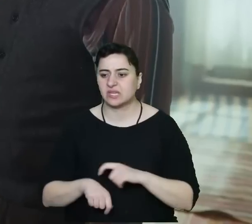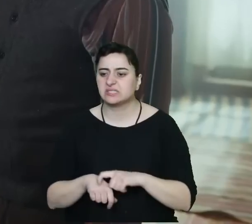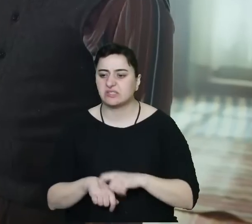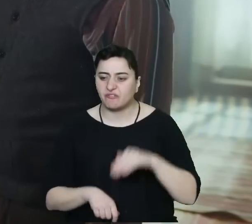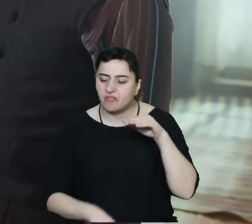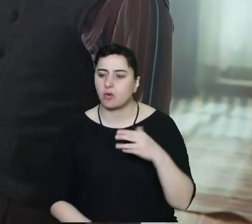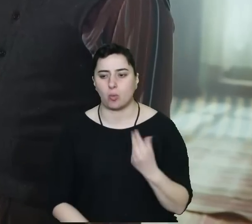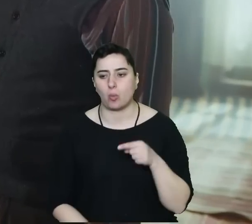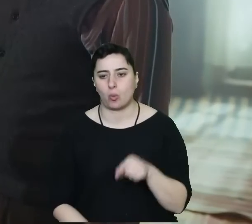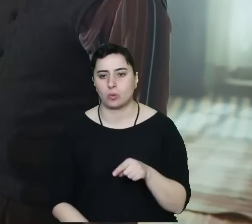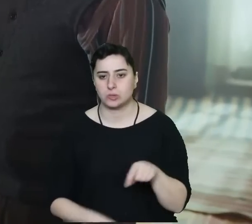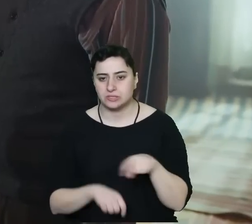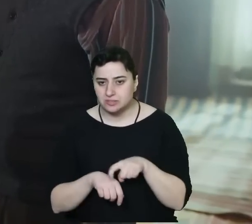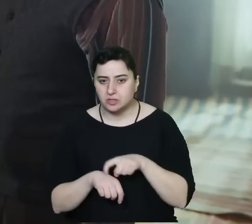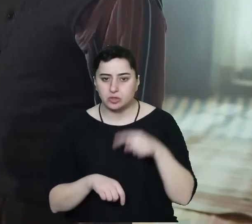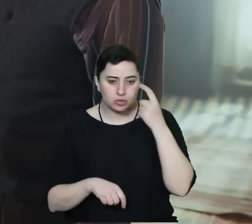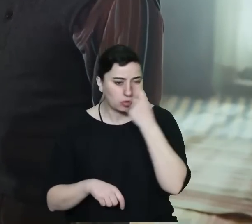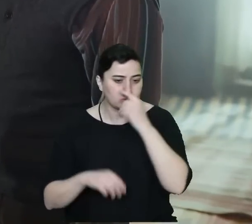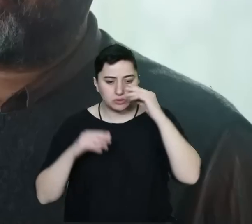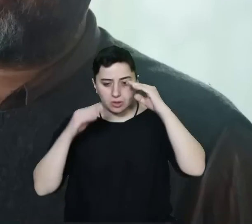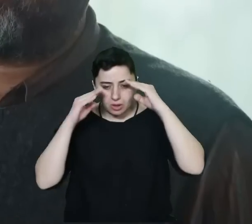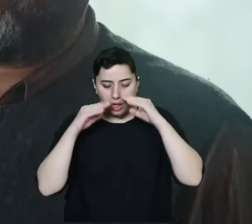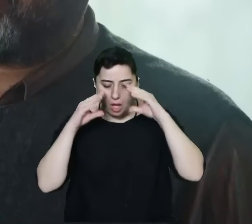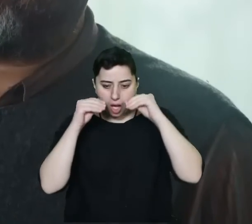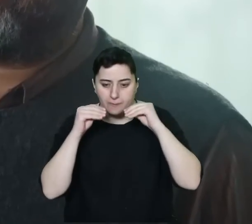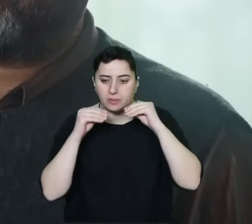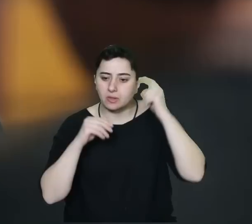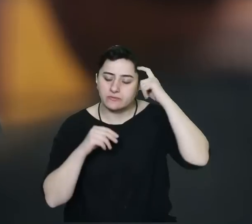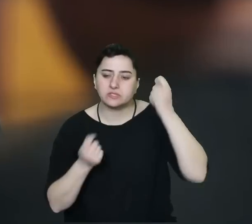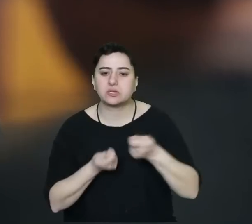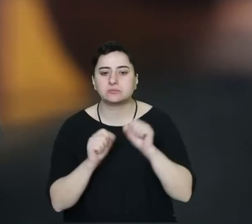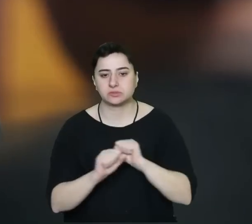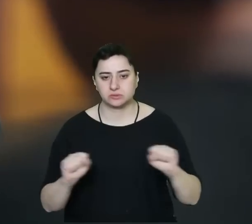hocam. Öfke göze de perde, akla da.